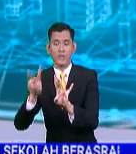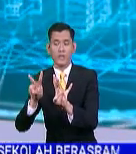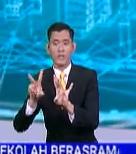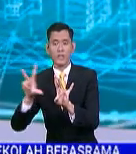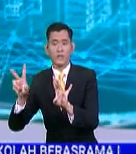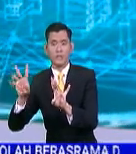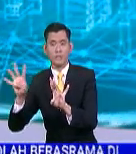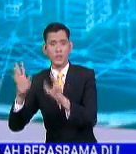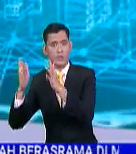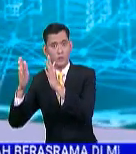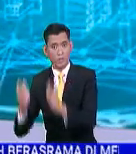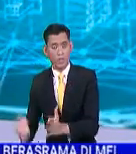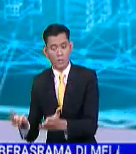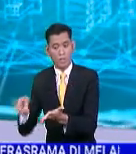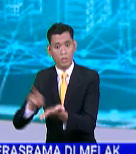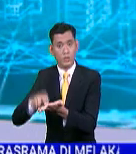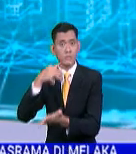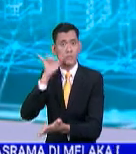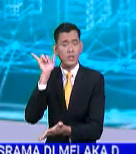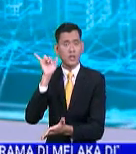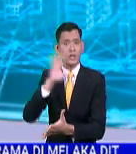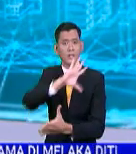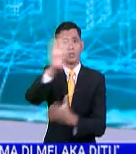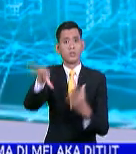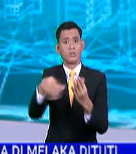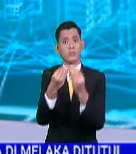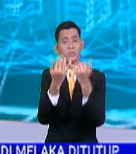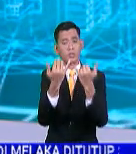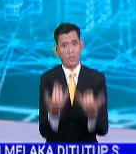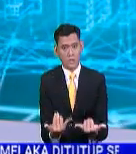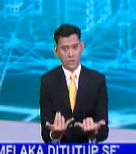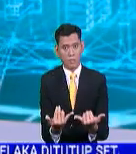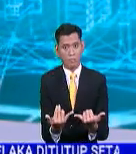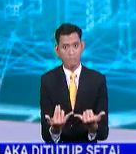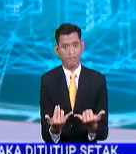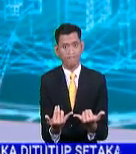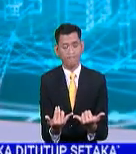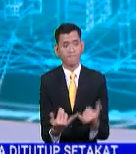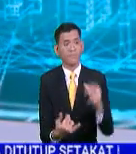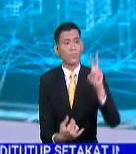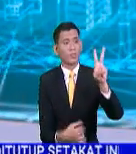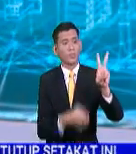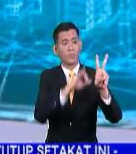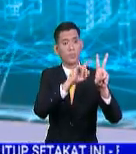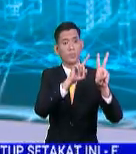7,234 kes direkodkan semalam. Ia menjadikan jumlah kumulatif terkini sebanyak